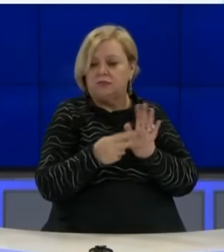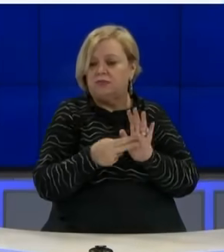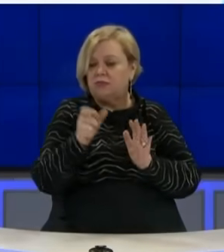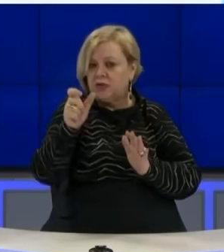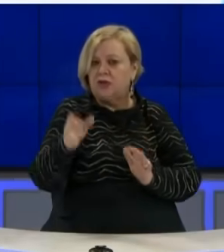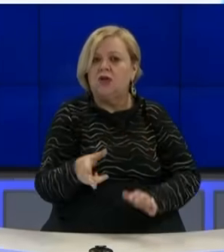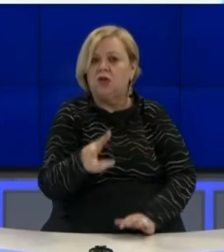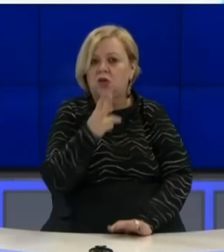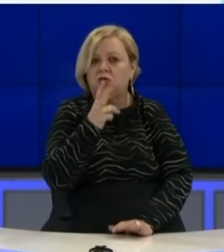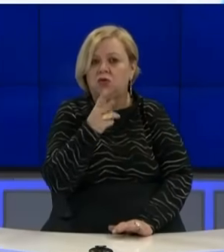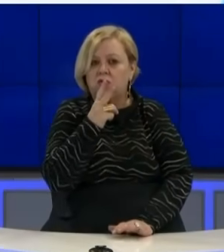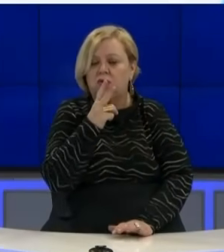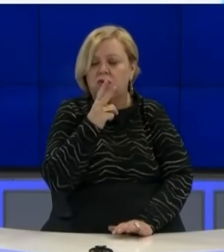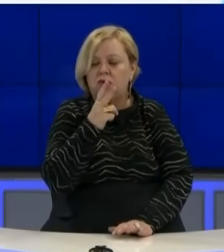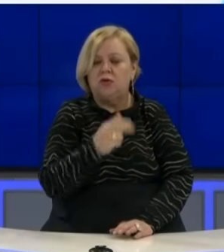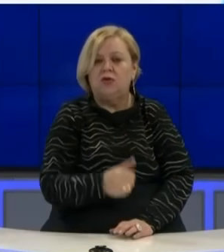që